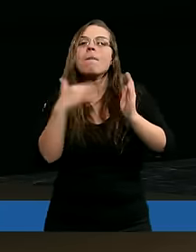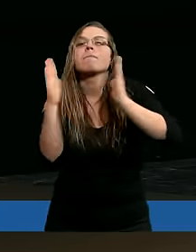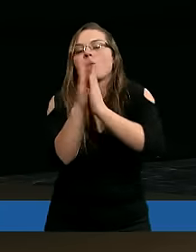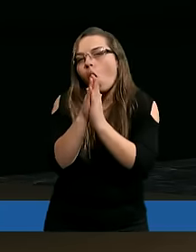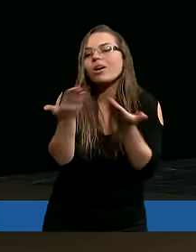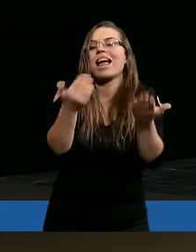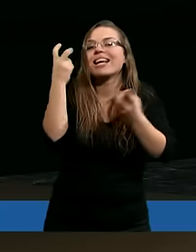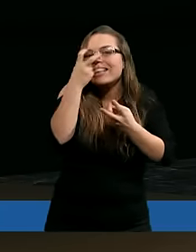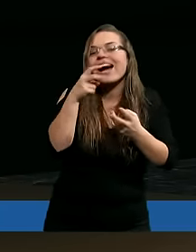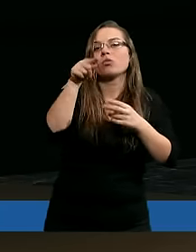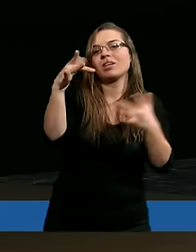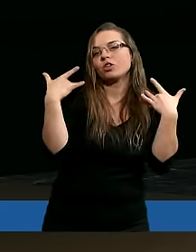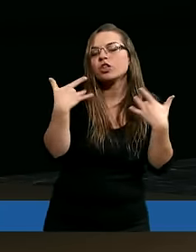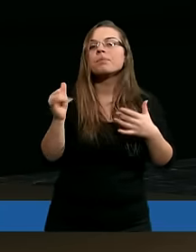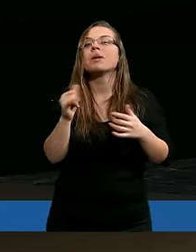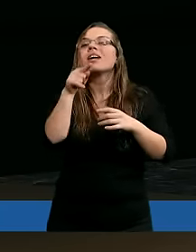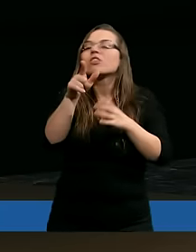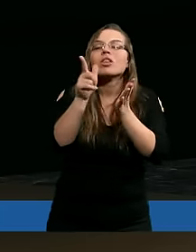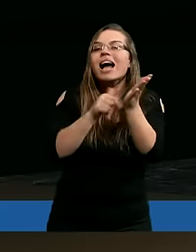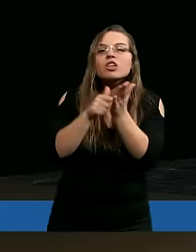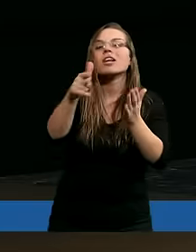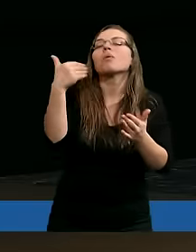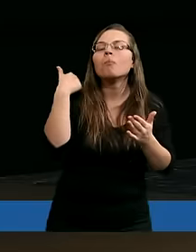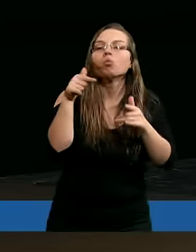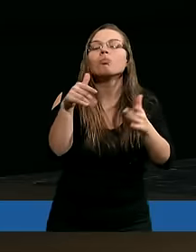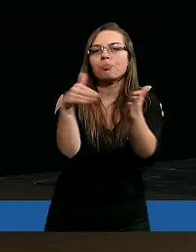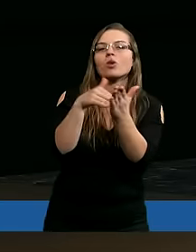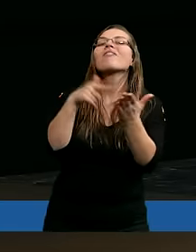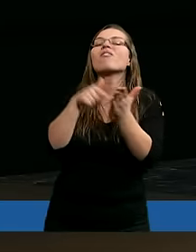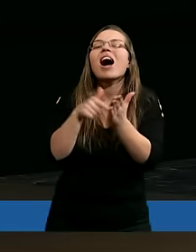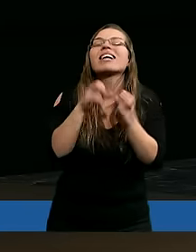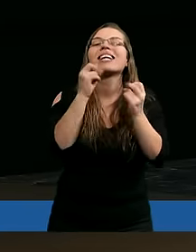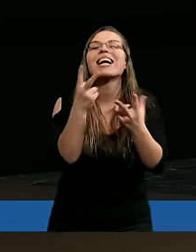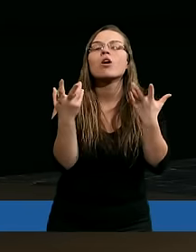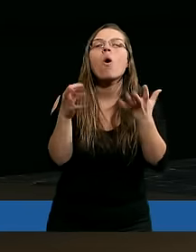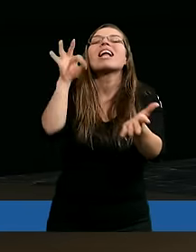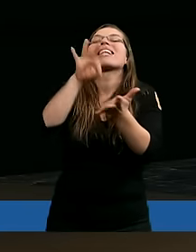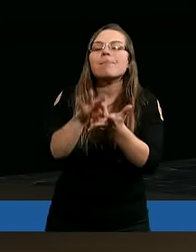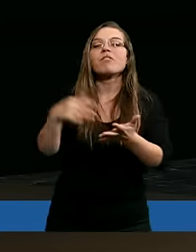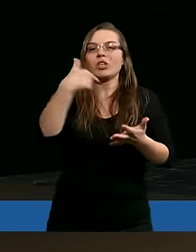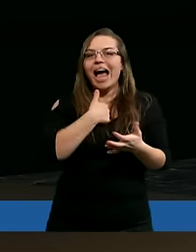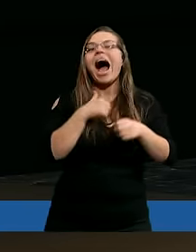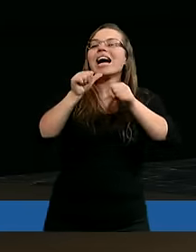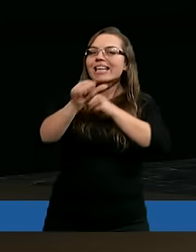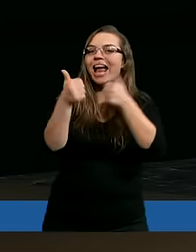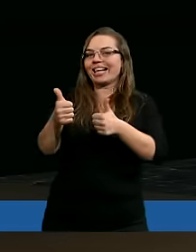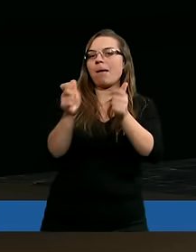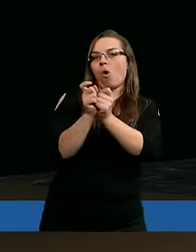modlę. I najczęściej było to, co one potrzebowały. Właśnie takiego zapewnienia, że jestem i się